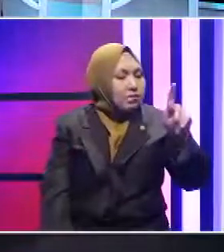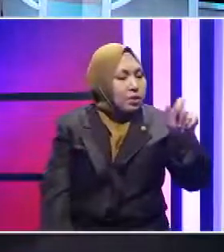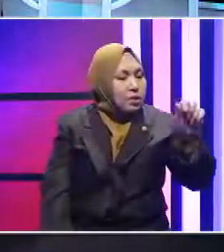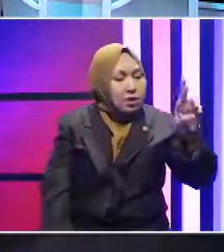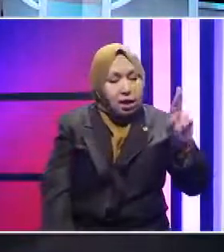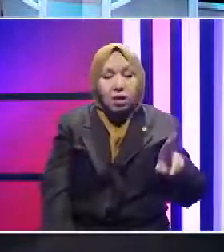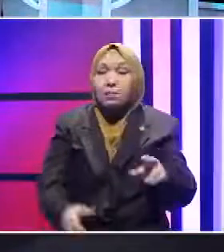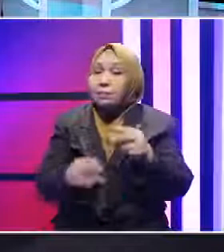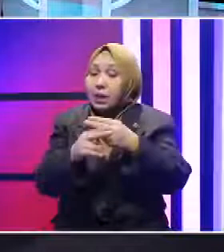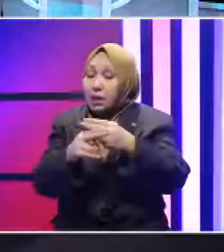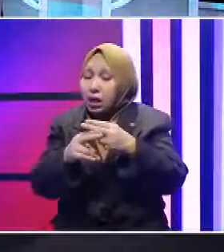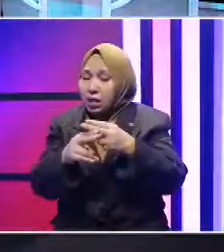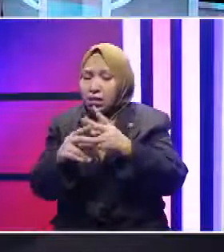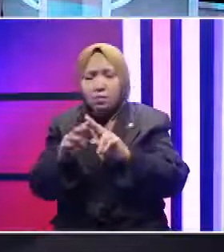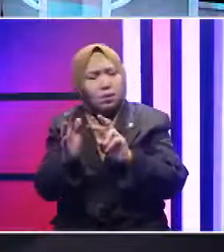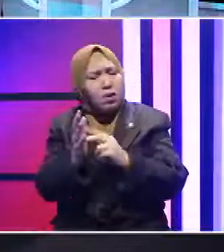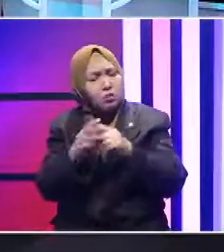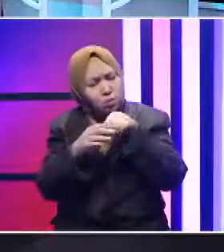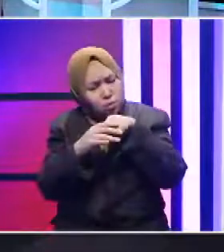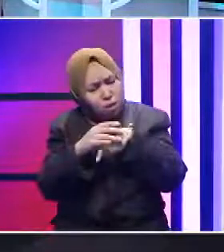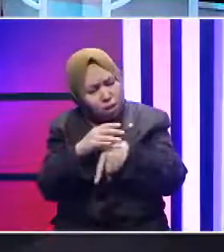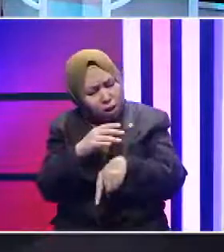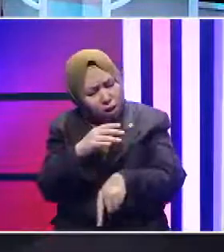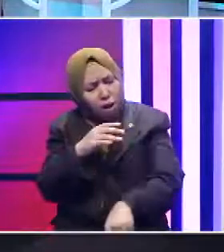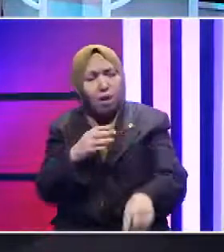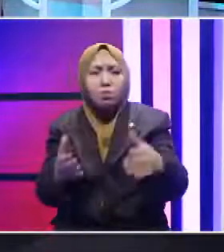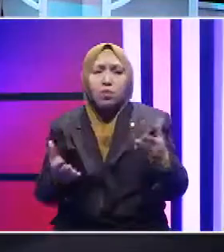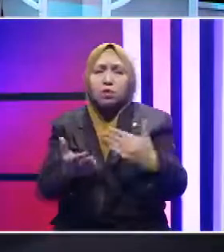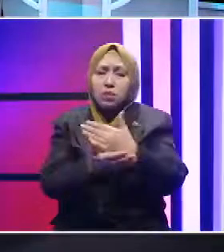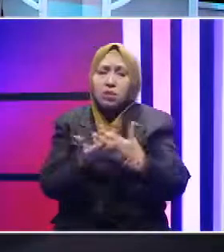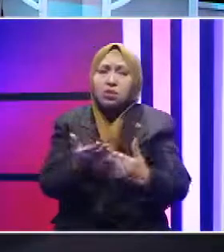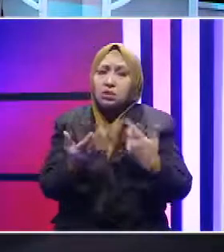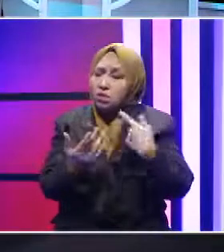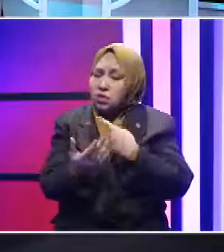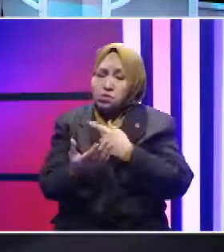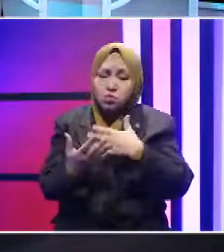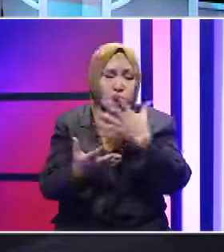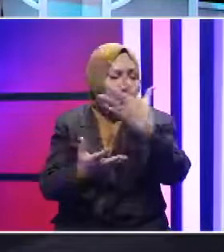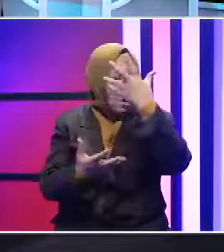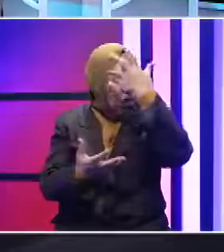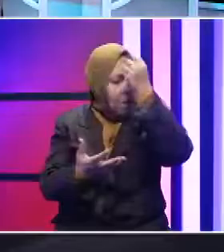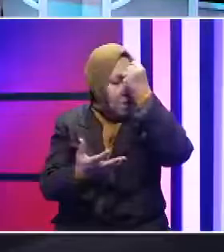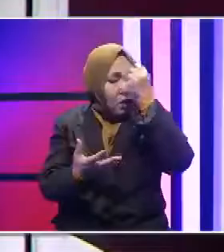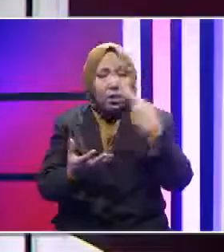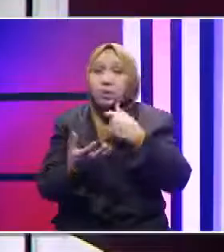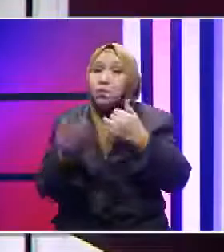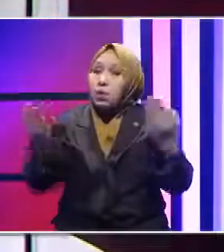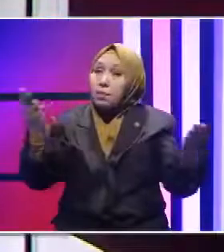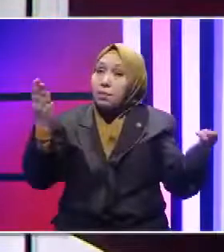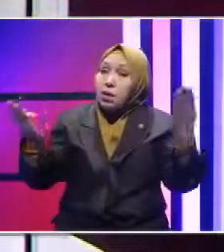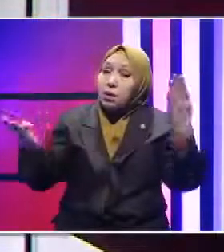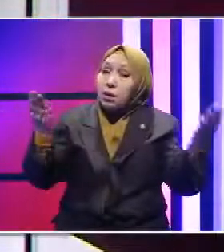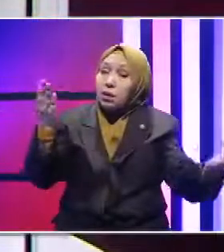tetapi mempunyai maksud yang amat mendalam, yang mungkin sebahagian daripada kita sudah pun menghafalnya. Dan kita boleh membandingkan sebenarnya